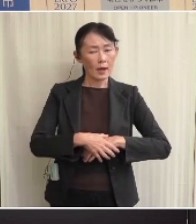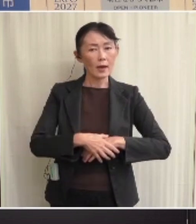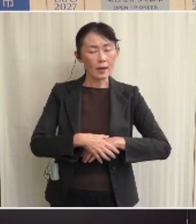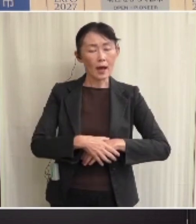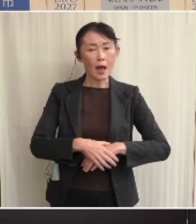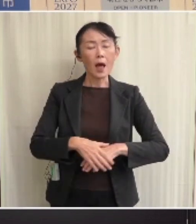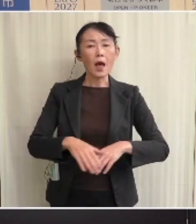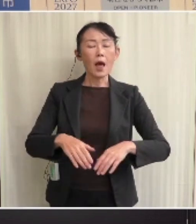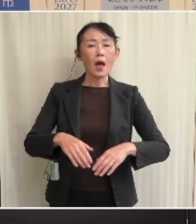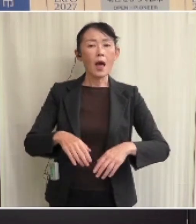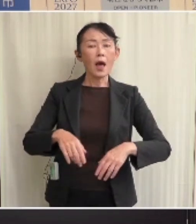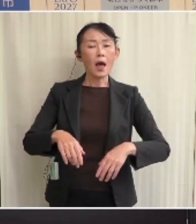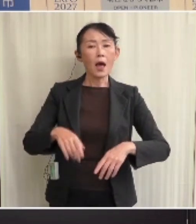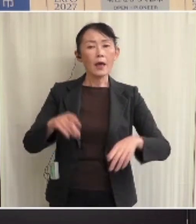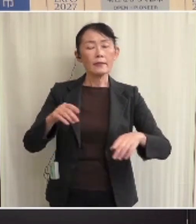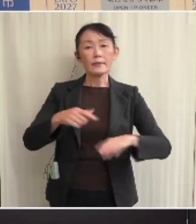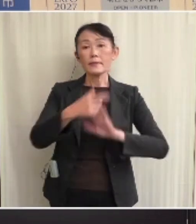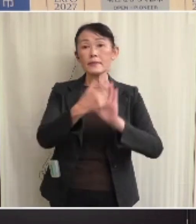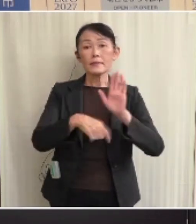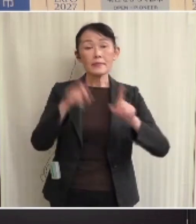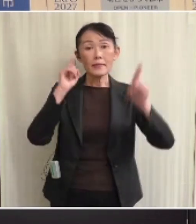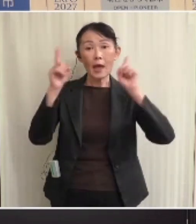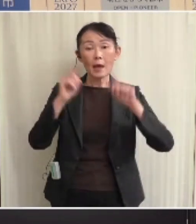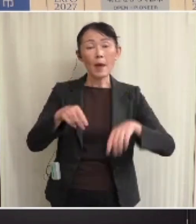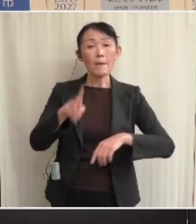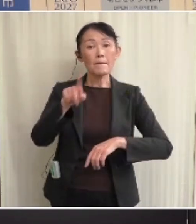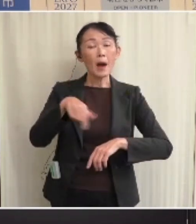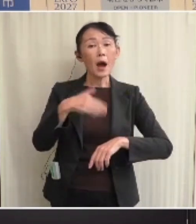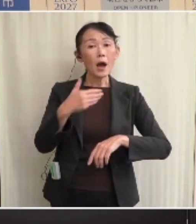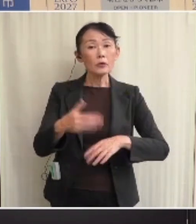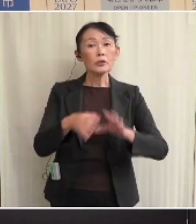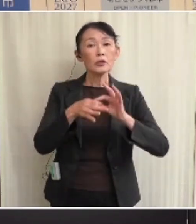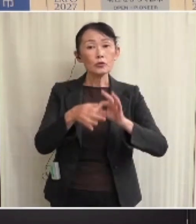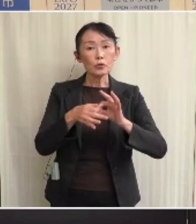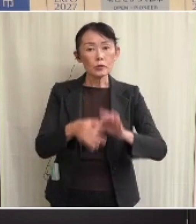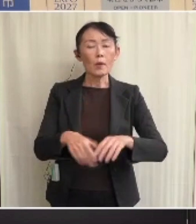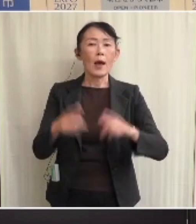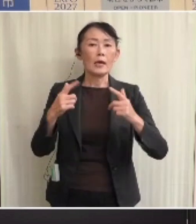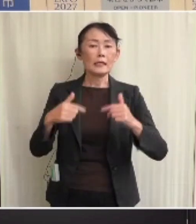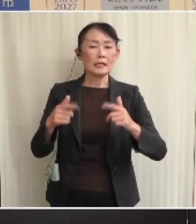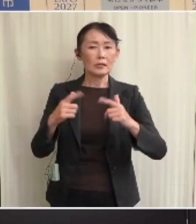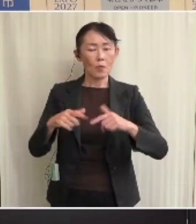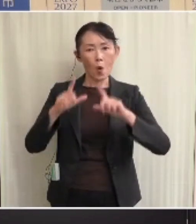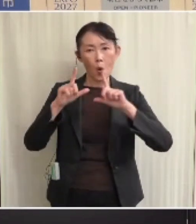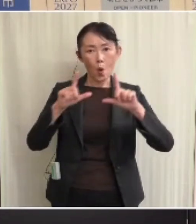い、 よろしいでしょうか。 はい、 その他いかがでしょう。